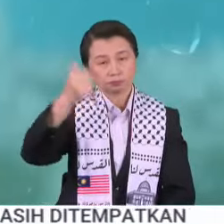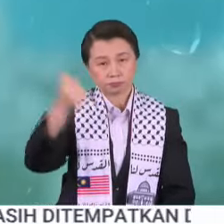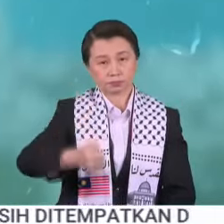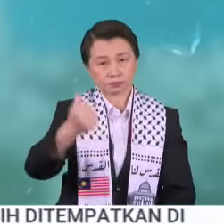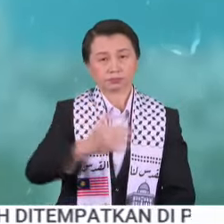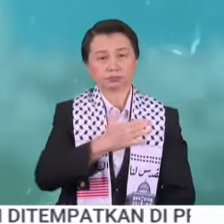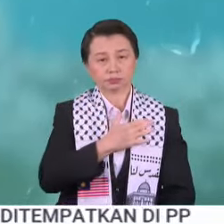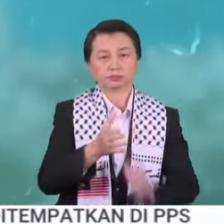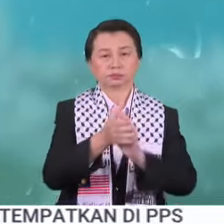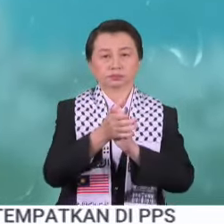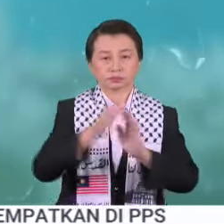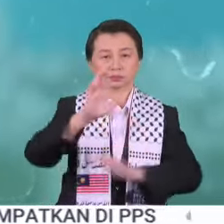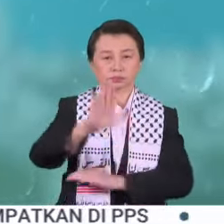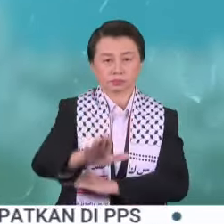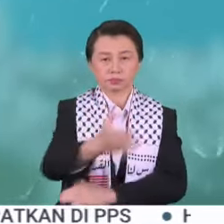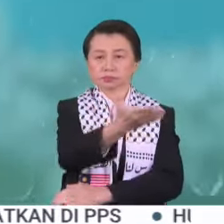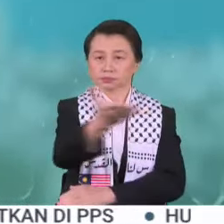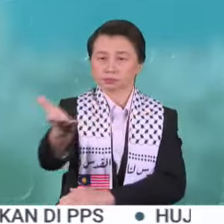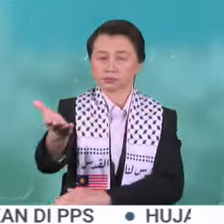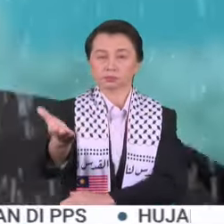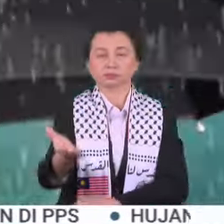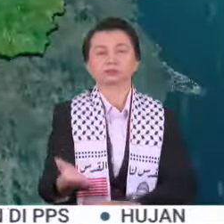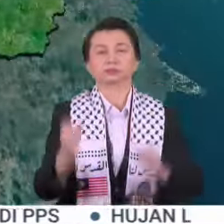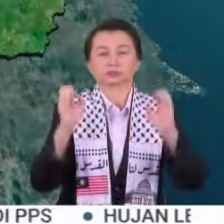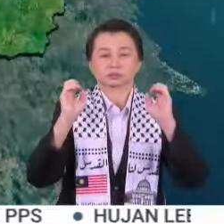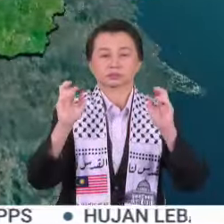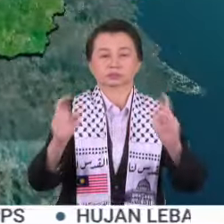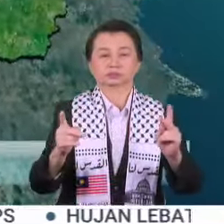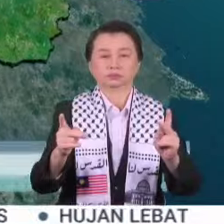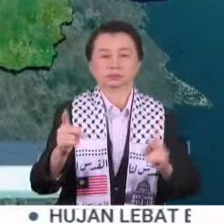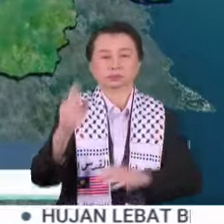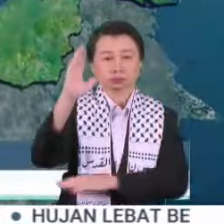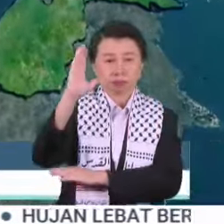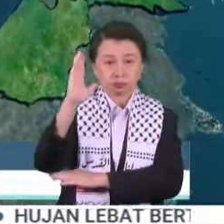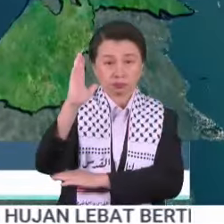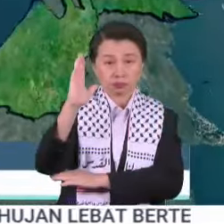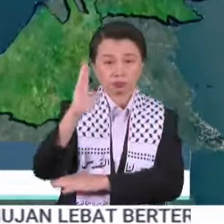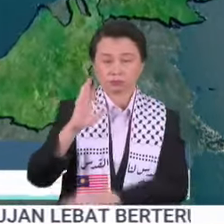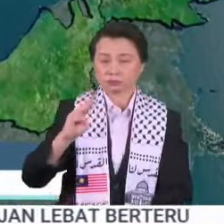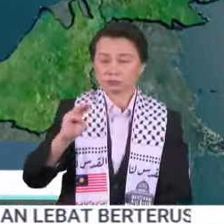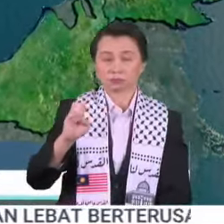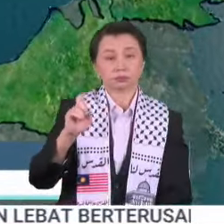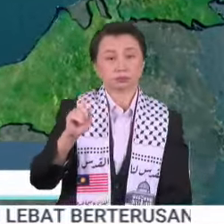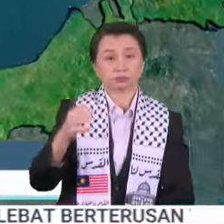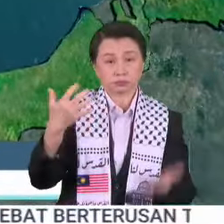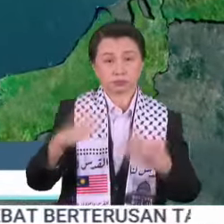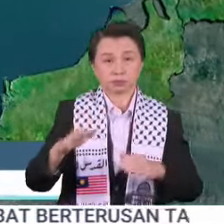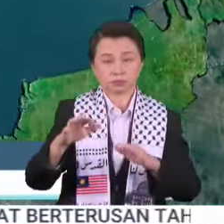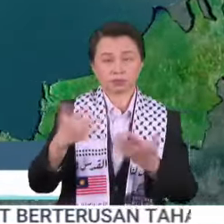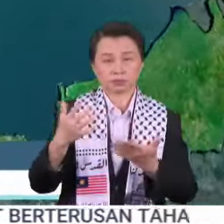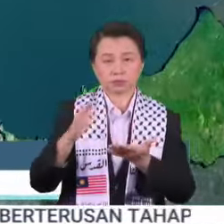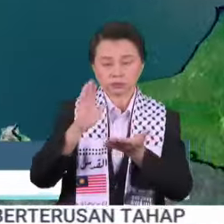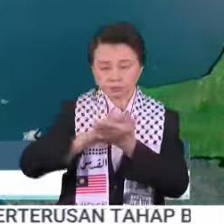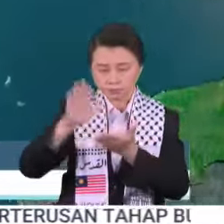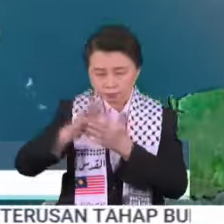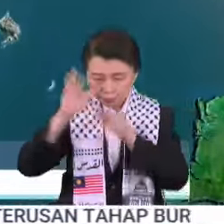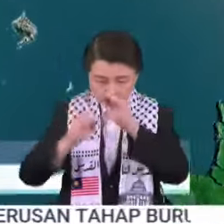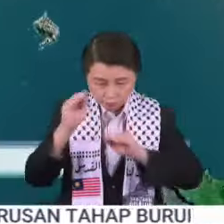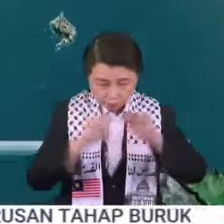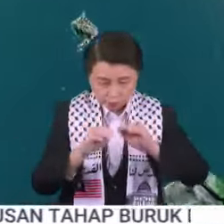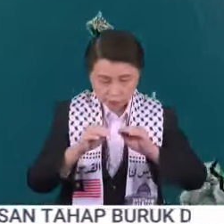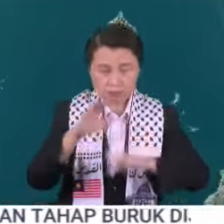Assalamualaikum dan selamat petang kepada semua penonton. Baik, tengah hari tadi jabatan kami telah mengemaskini amaran